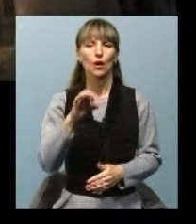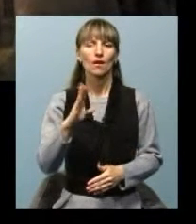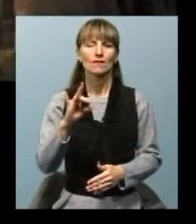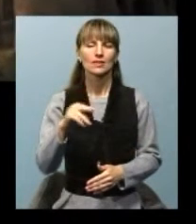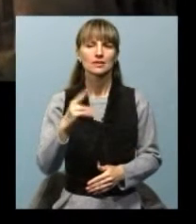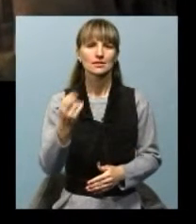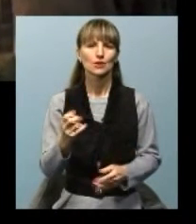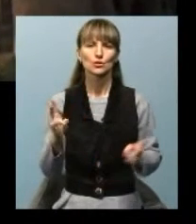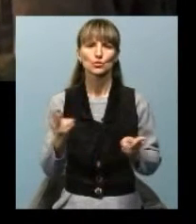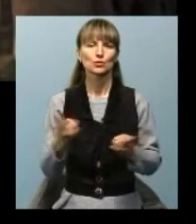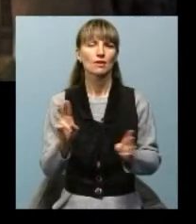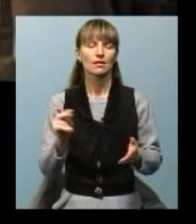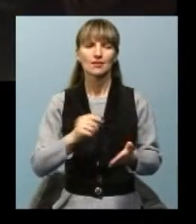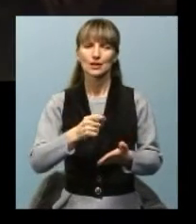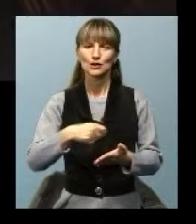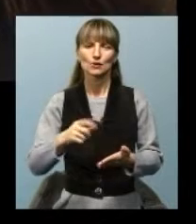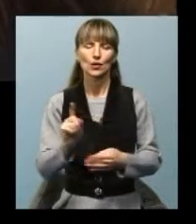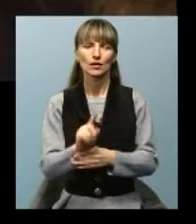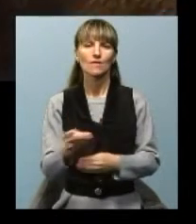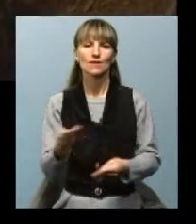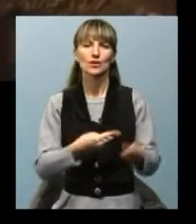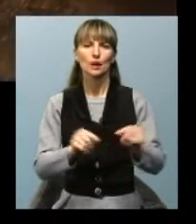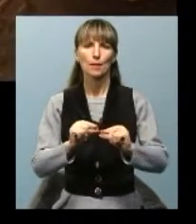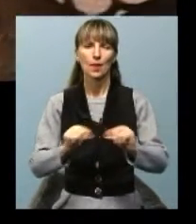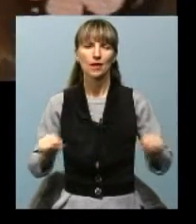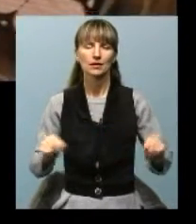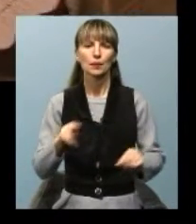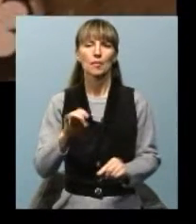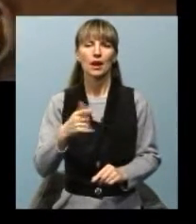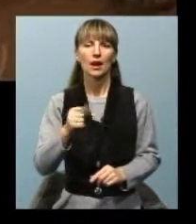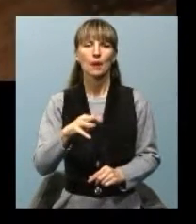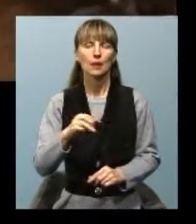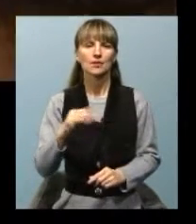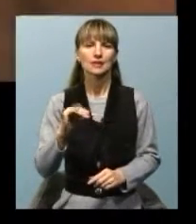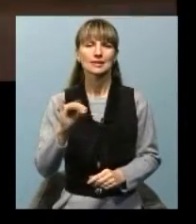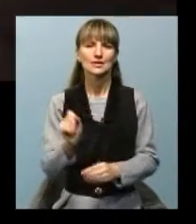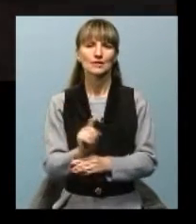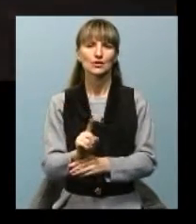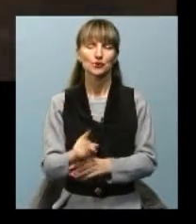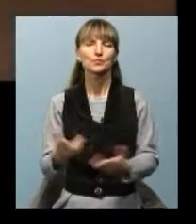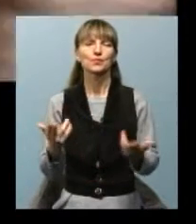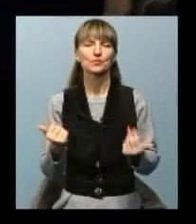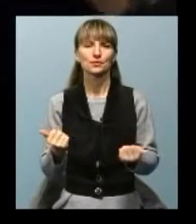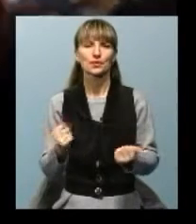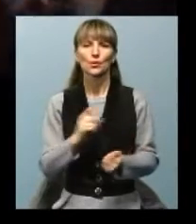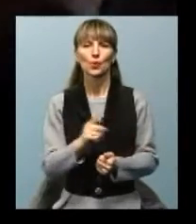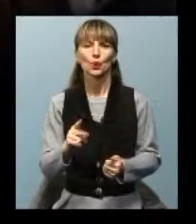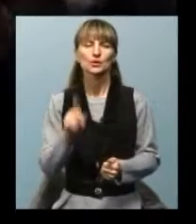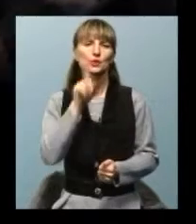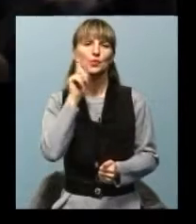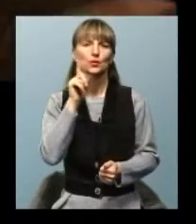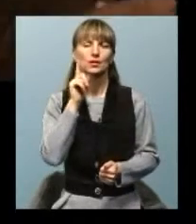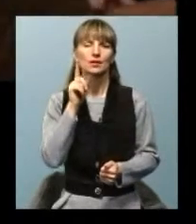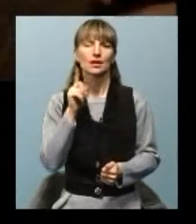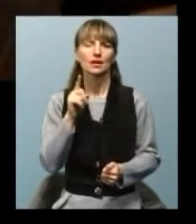потрібні зовсім не зошити й олівці, а чарівні палички, пергаменти та сичі. Так-так, кожний юний